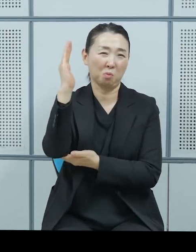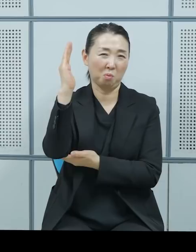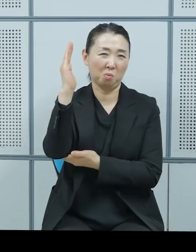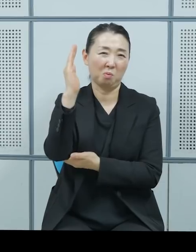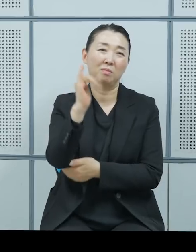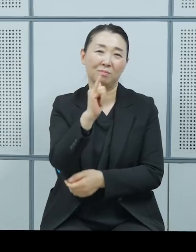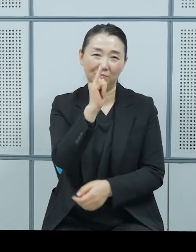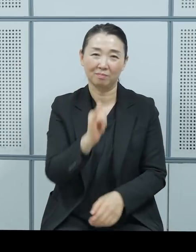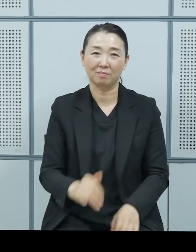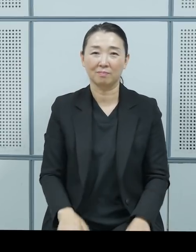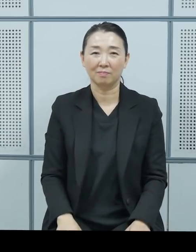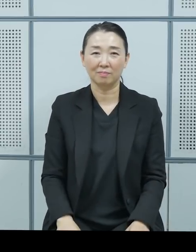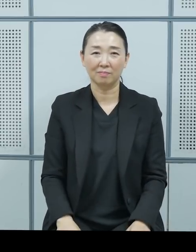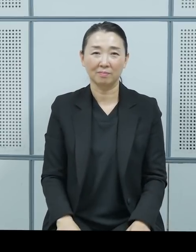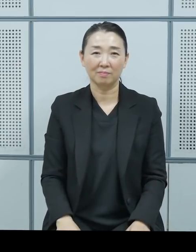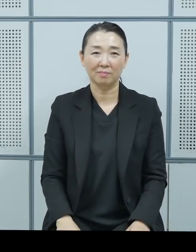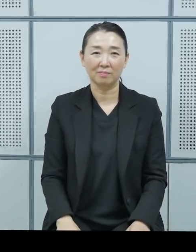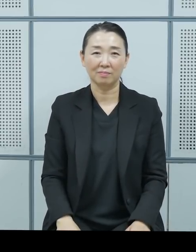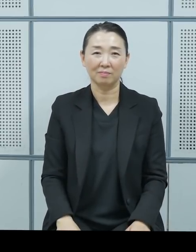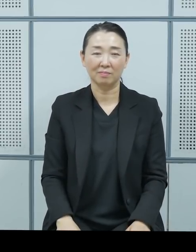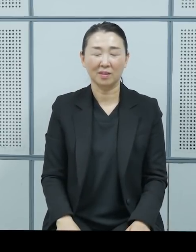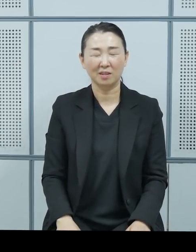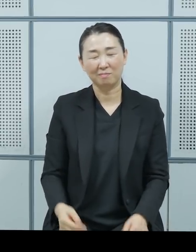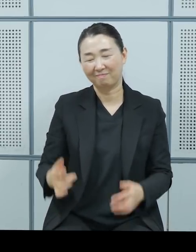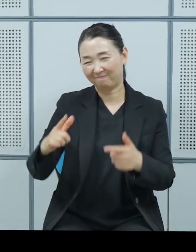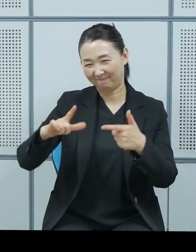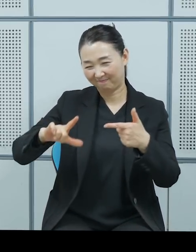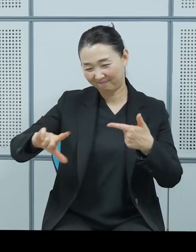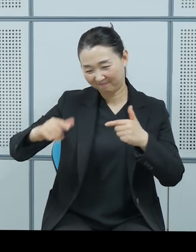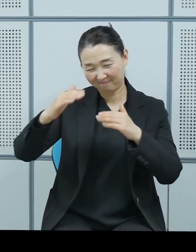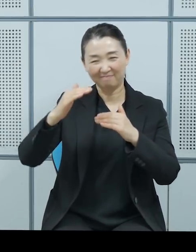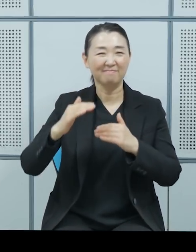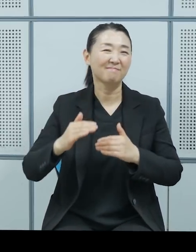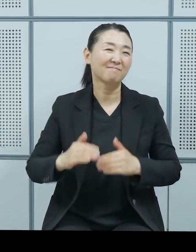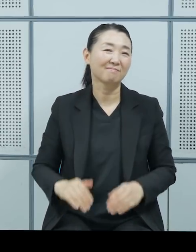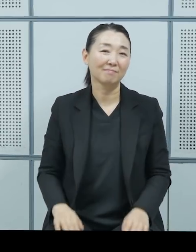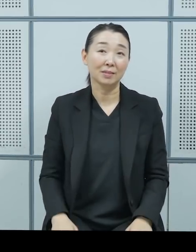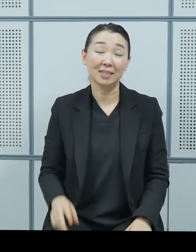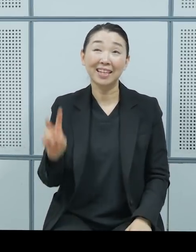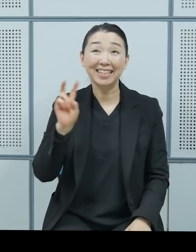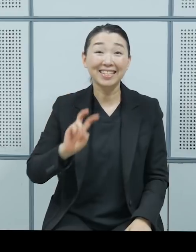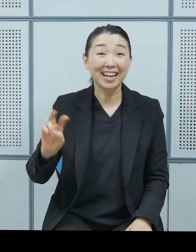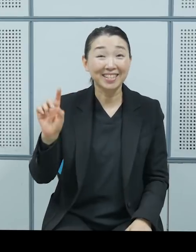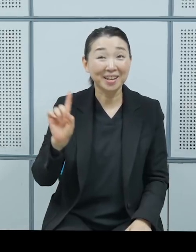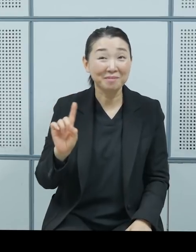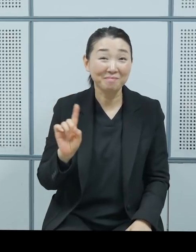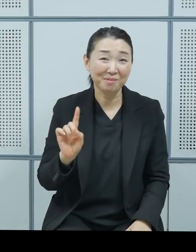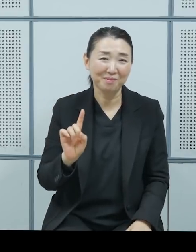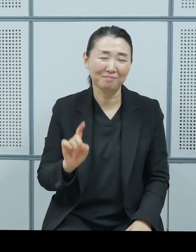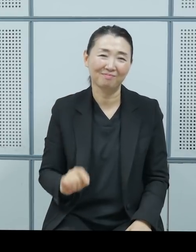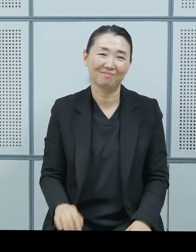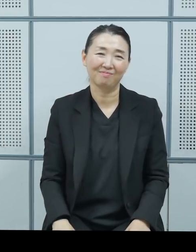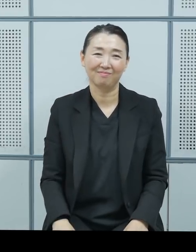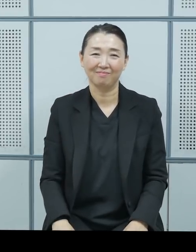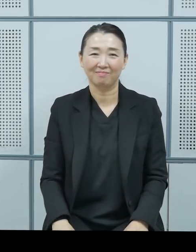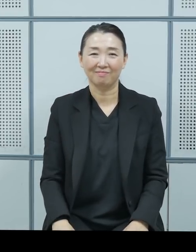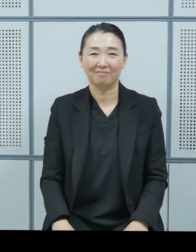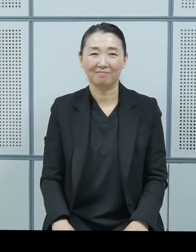네네. 그렇게 했는데 또 그렇지 않더라고요. 그때 어떤 찬양이 제일 마음에 좀